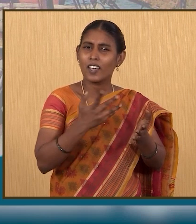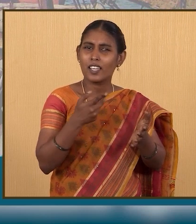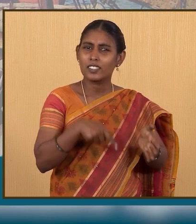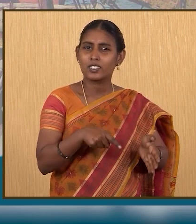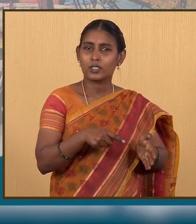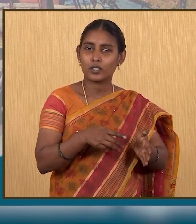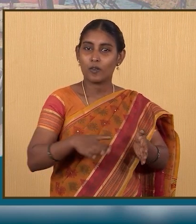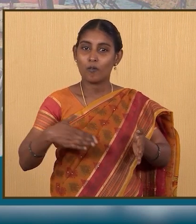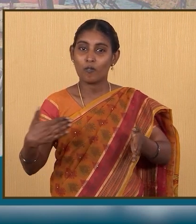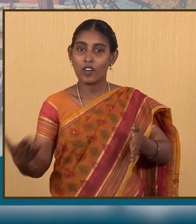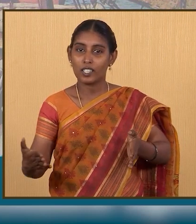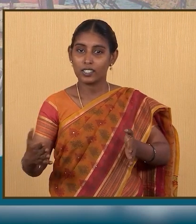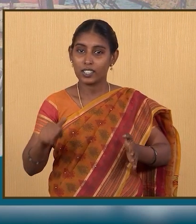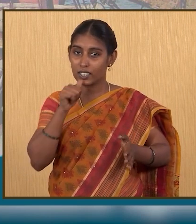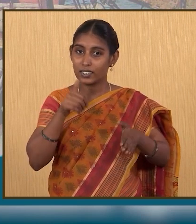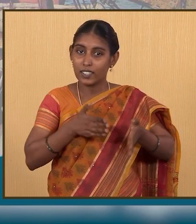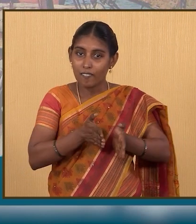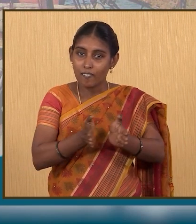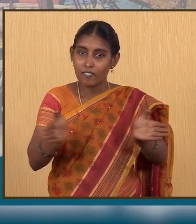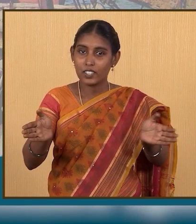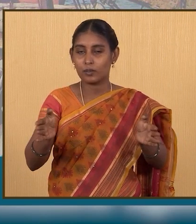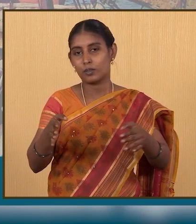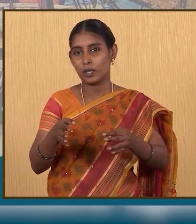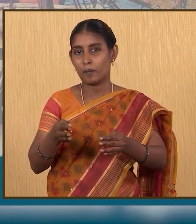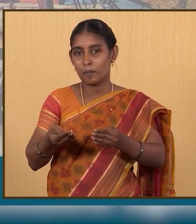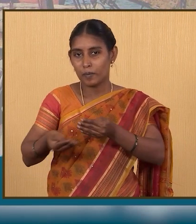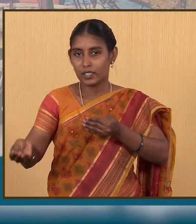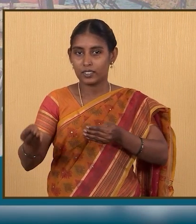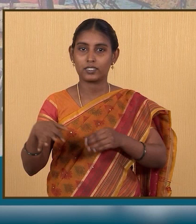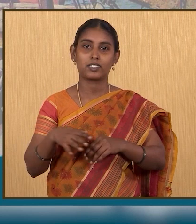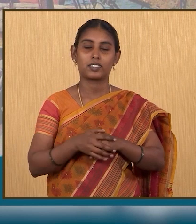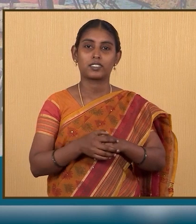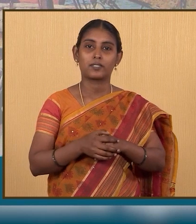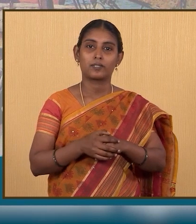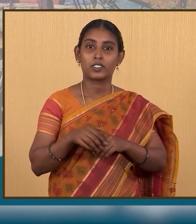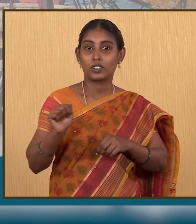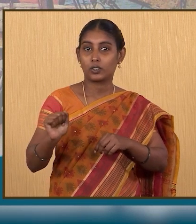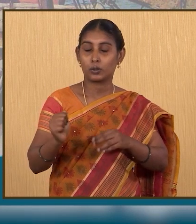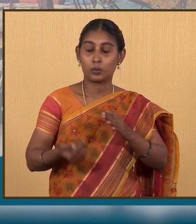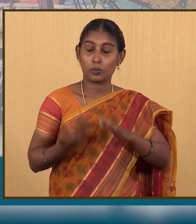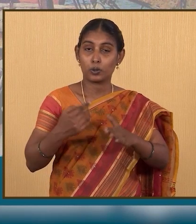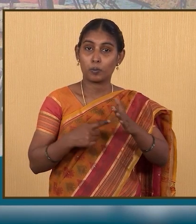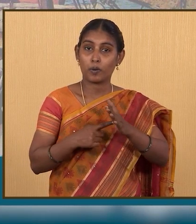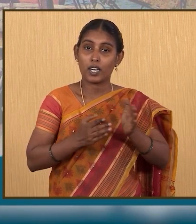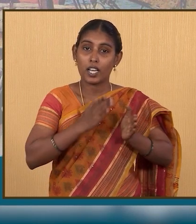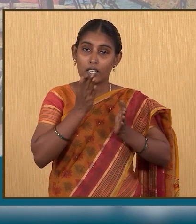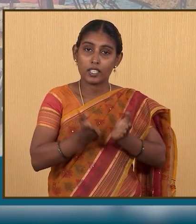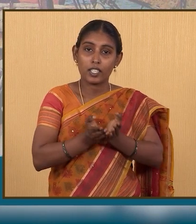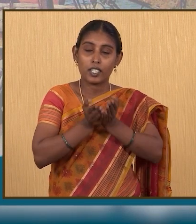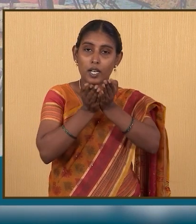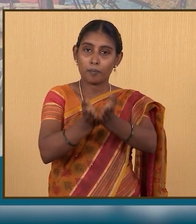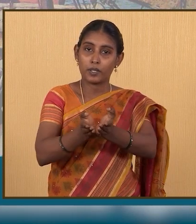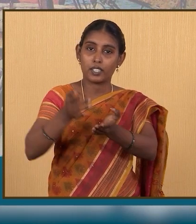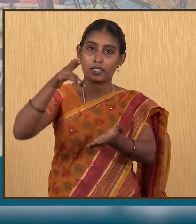இந்த மசூலிப்பட்டினம் எங்கே இருக்குது அப்படின்னு பார்த்தோன்னா, வங்காள விரிகுடா பகுதியில் இருக்குது. இது கோல்கொண்டா அரசோட